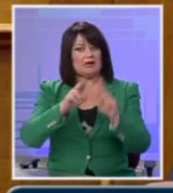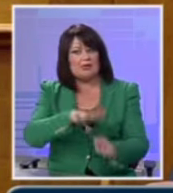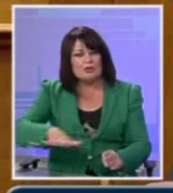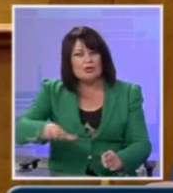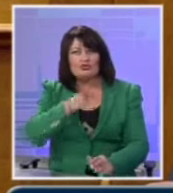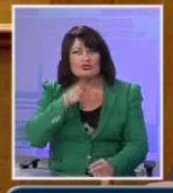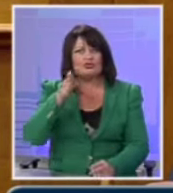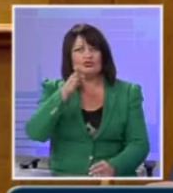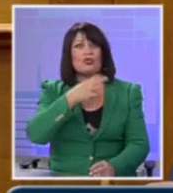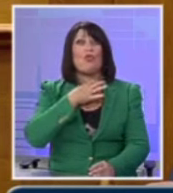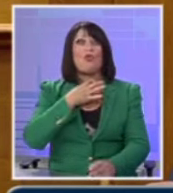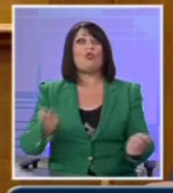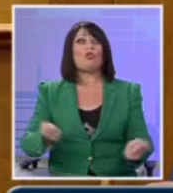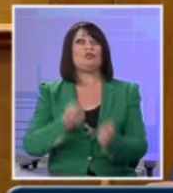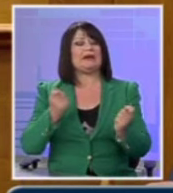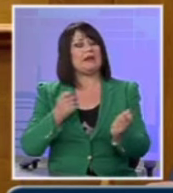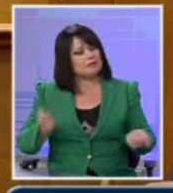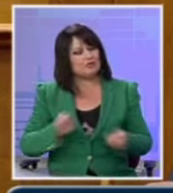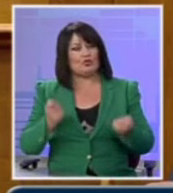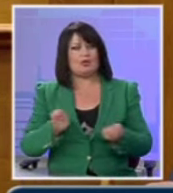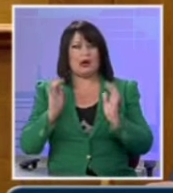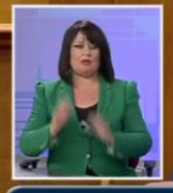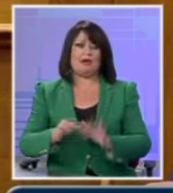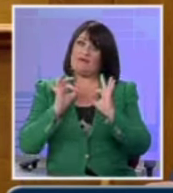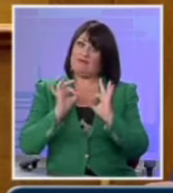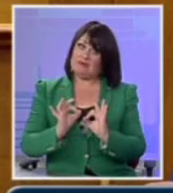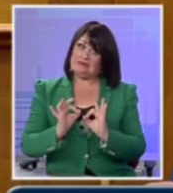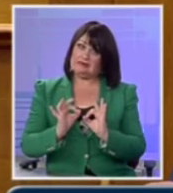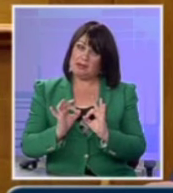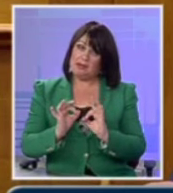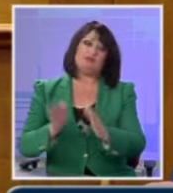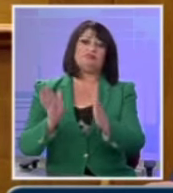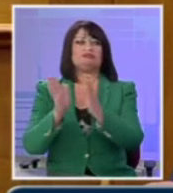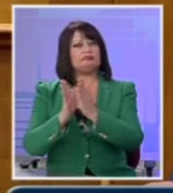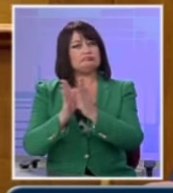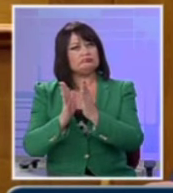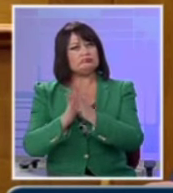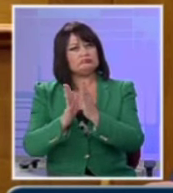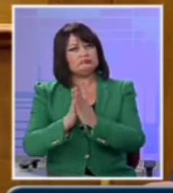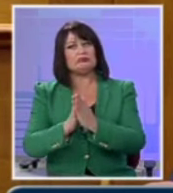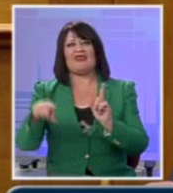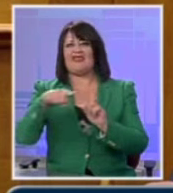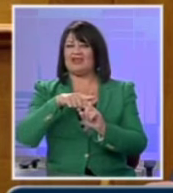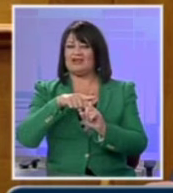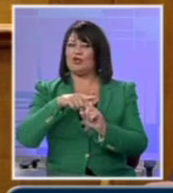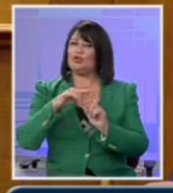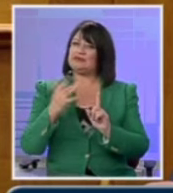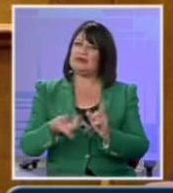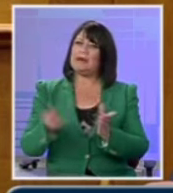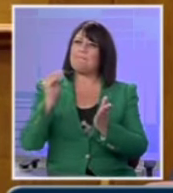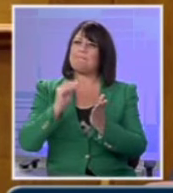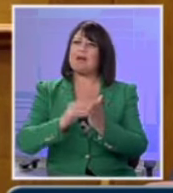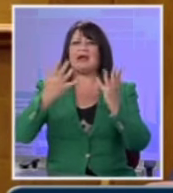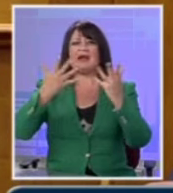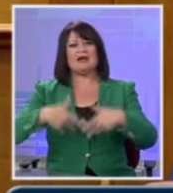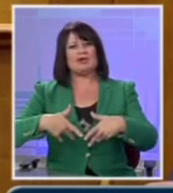κοινότητα τις απαραίτητες ενέργειες. Βέβαια, χαιρετίζουμε και είναι στα θετικά το γεγονός της επαναλειτουργίας,